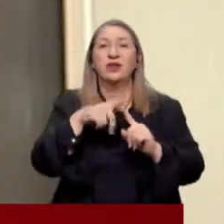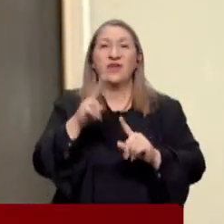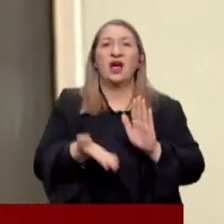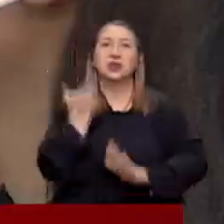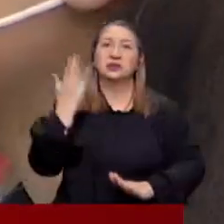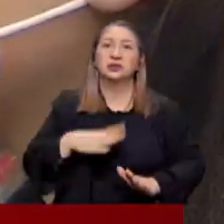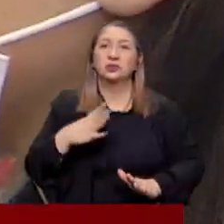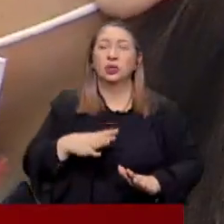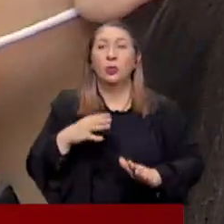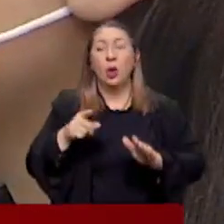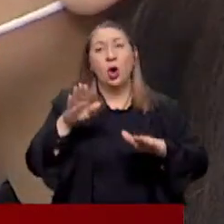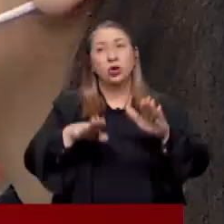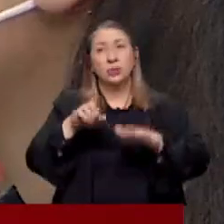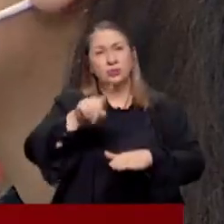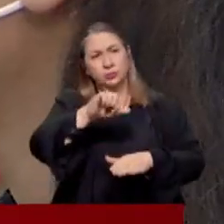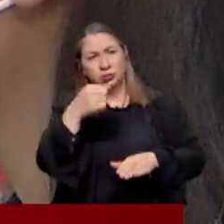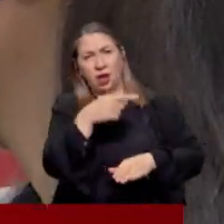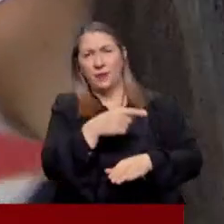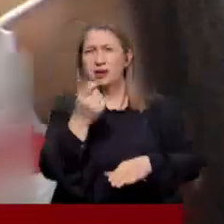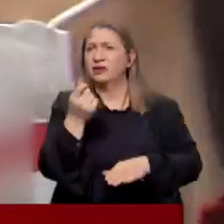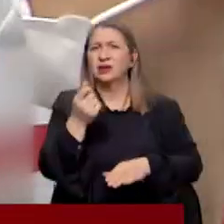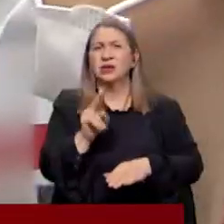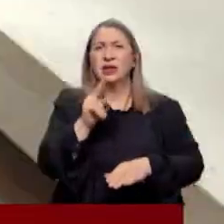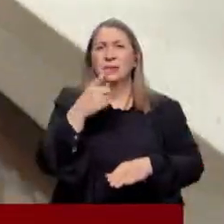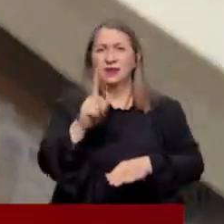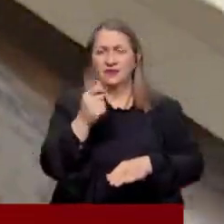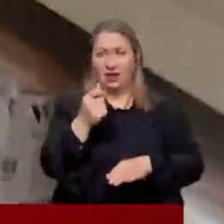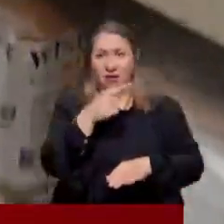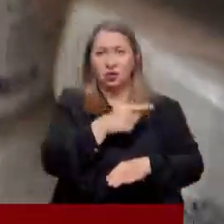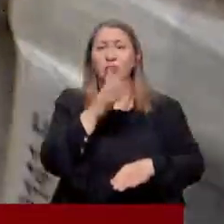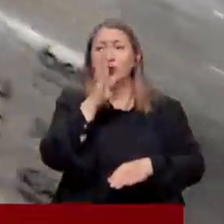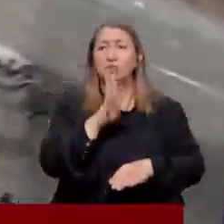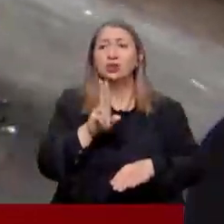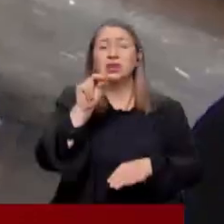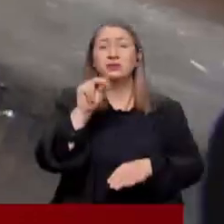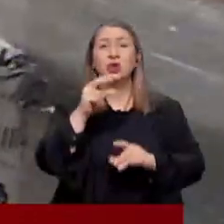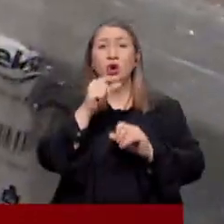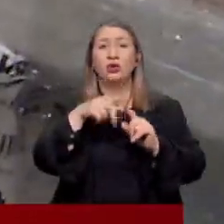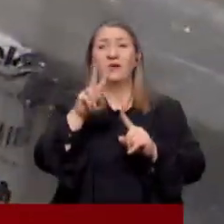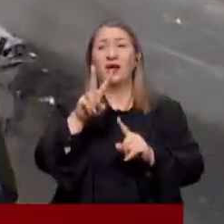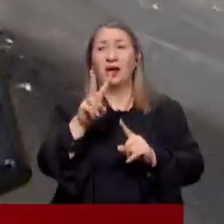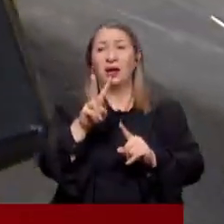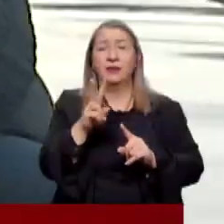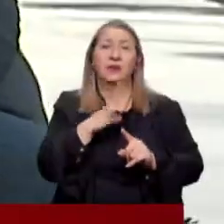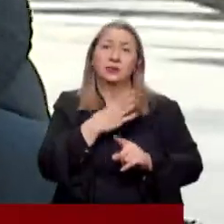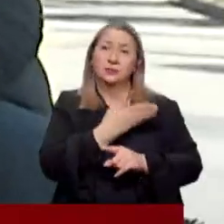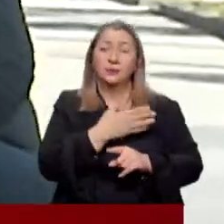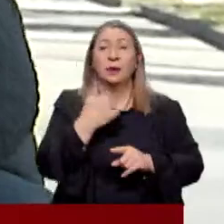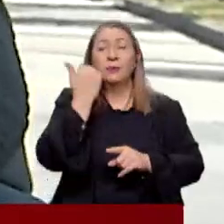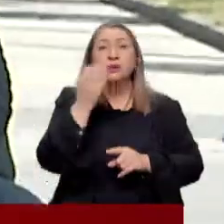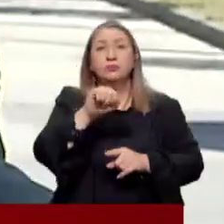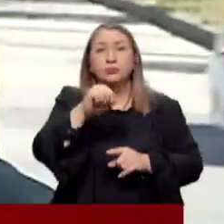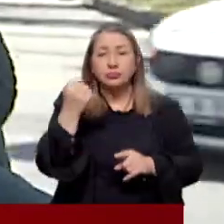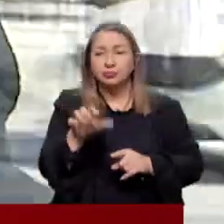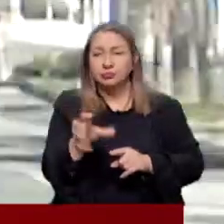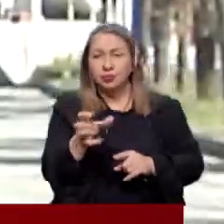kaldırılsın istiyor. Böyle ortalama bir buzdolabı alındığı takdirde 7000 lira fiyatı var. 470 lira ÖTV üzerine öyle bir yük mevcut. Beyaz eşya